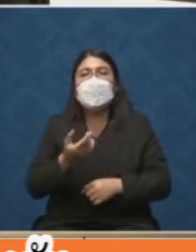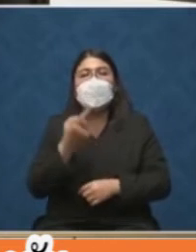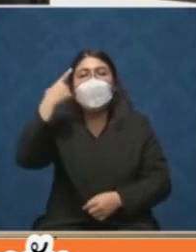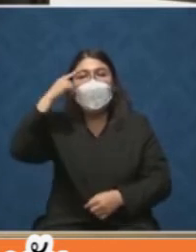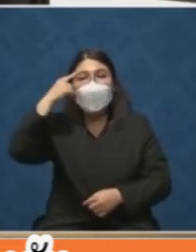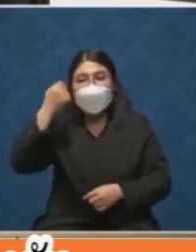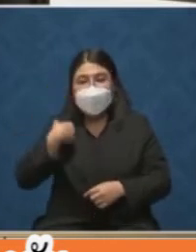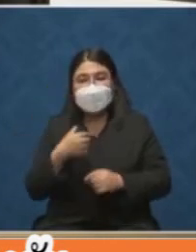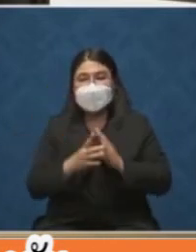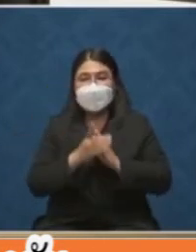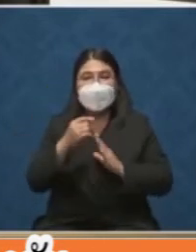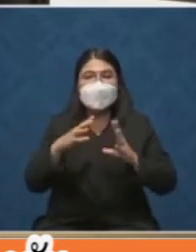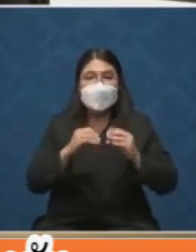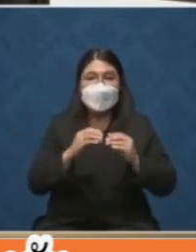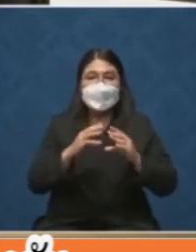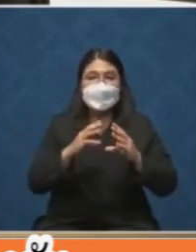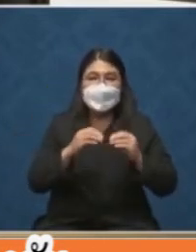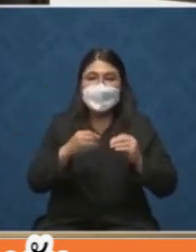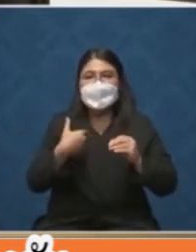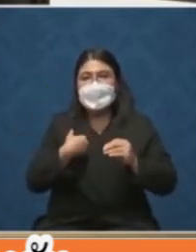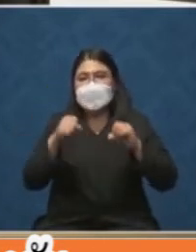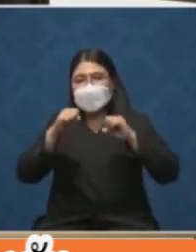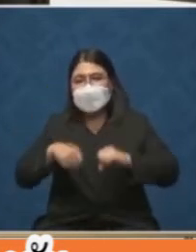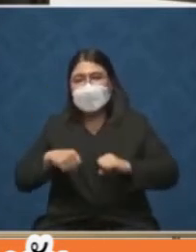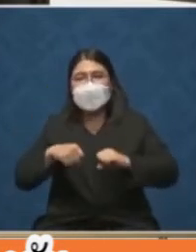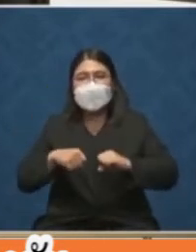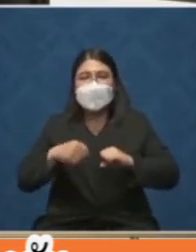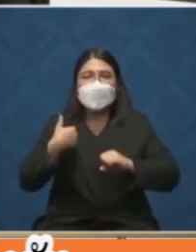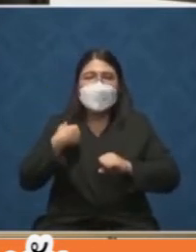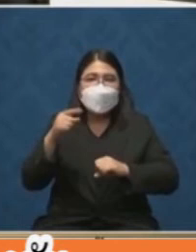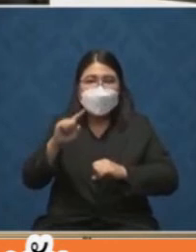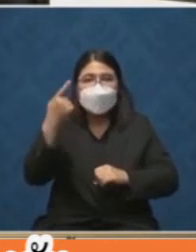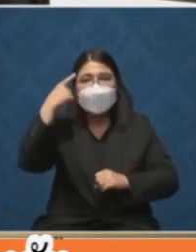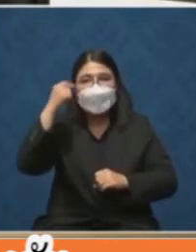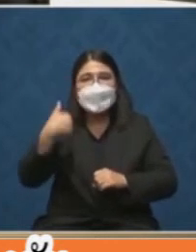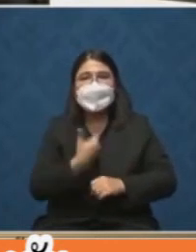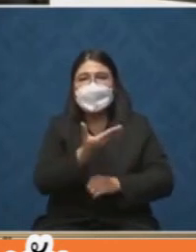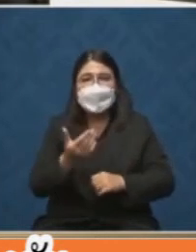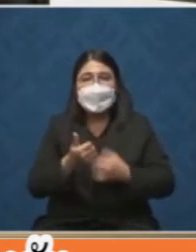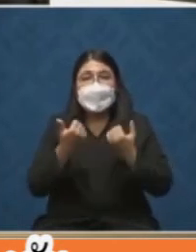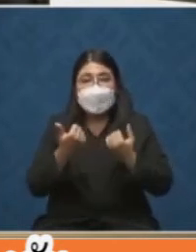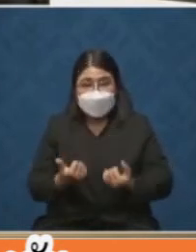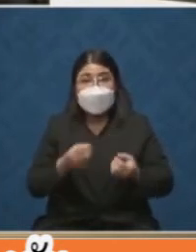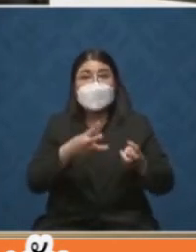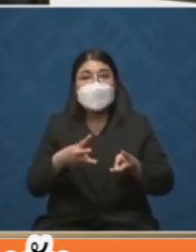ีริοςพู่ a dวก็้